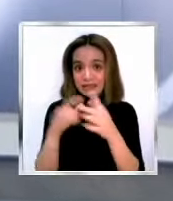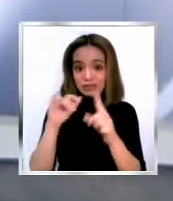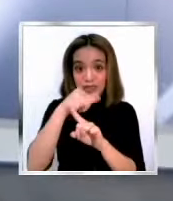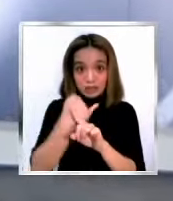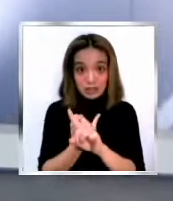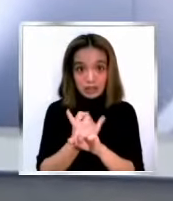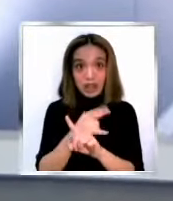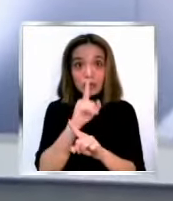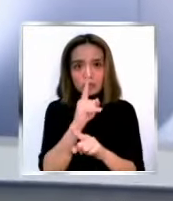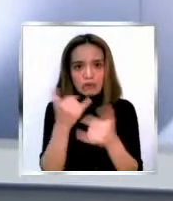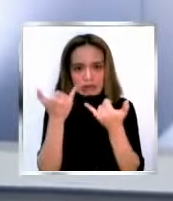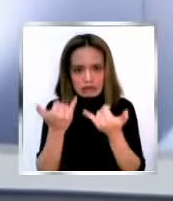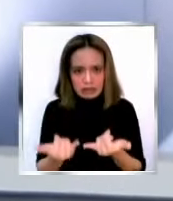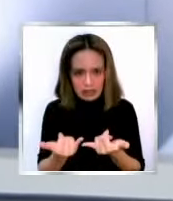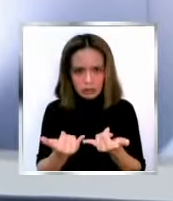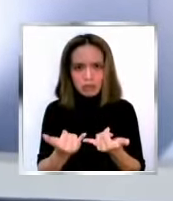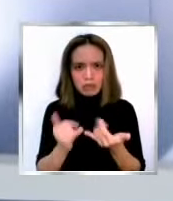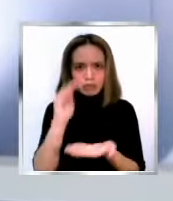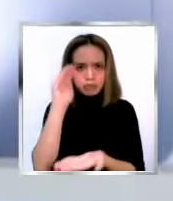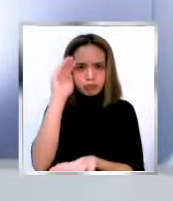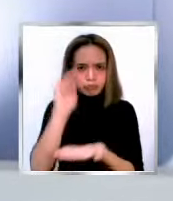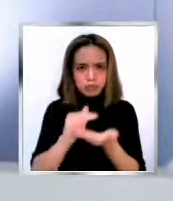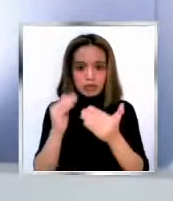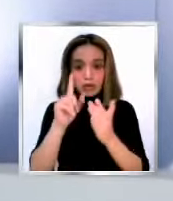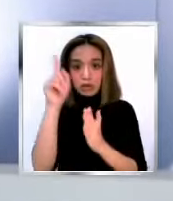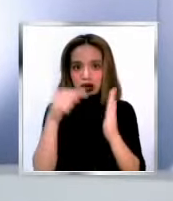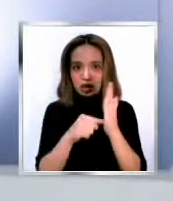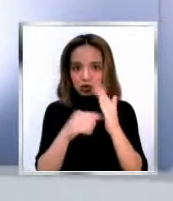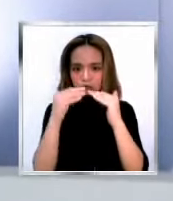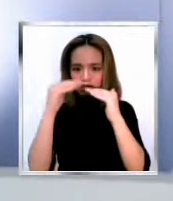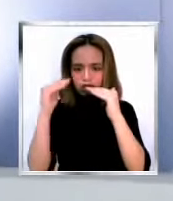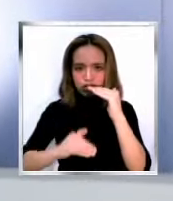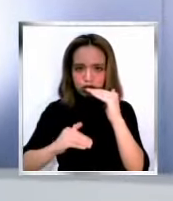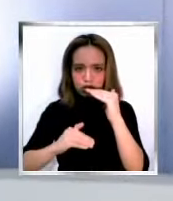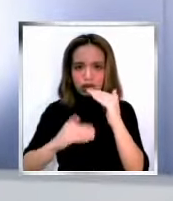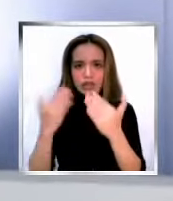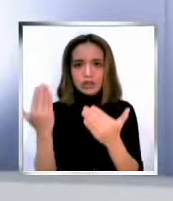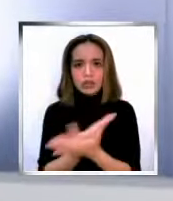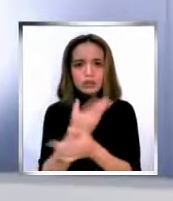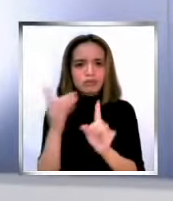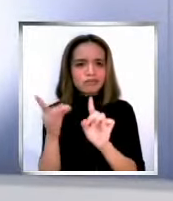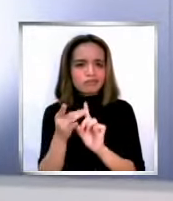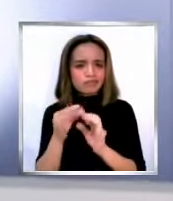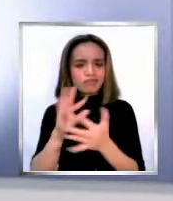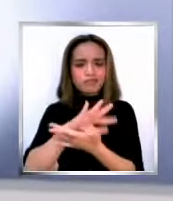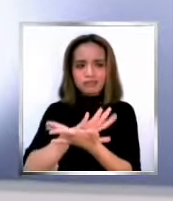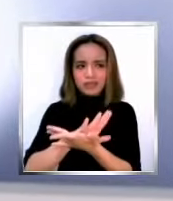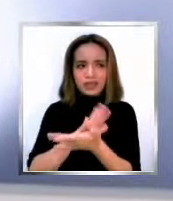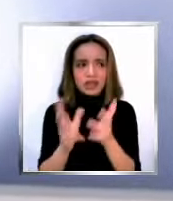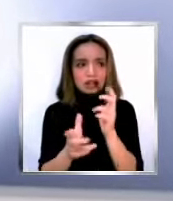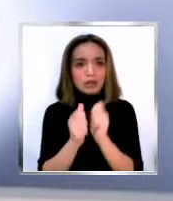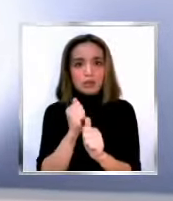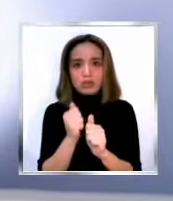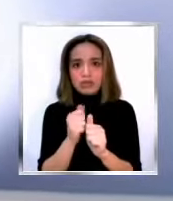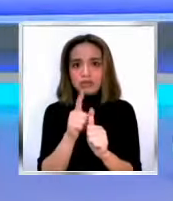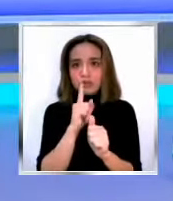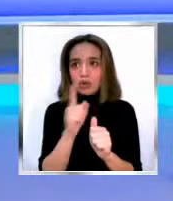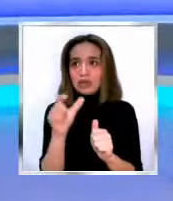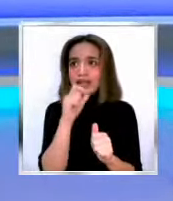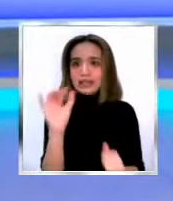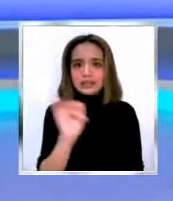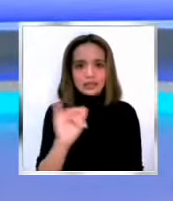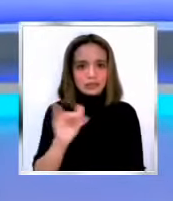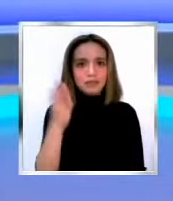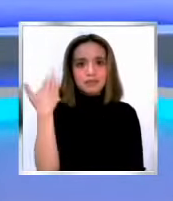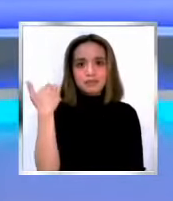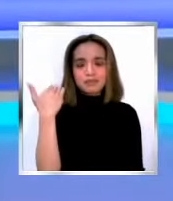mas mababa sa 1,000 ang mga bagong kaso. Ito rin po ang pinakamababa mula Disyembre nitong nakaraang taon. Pero meron